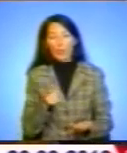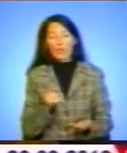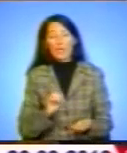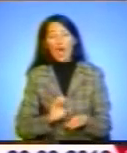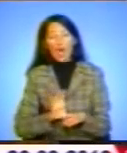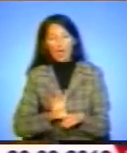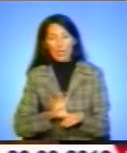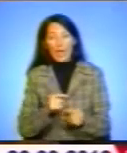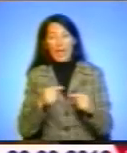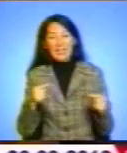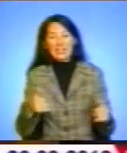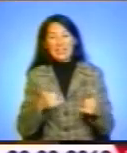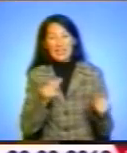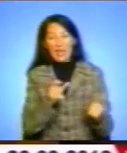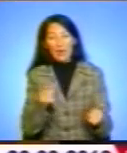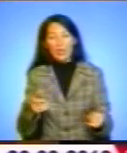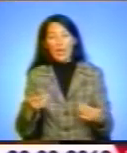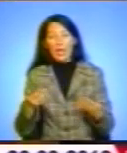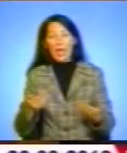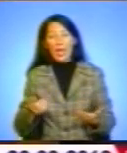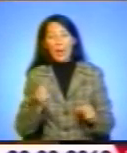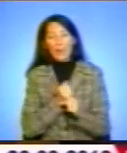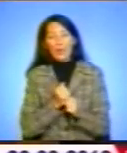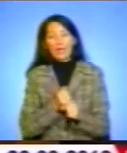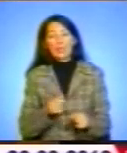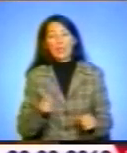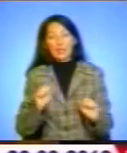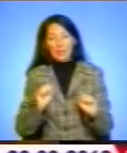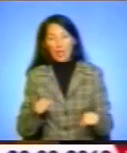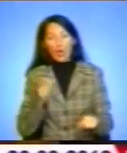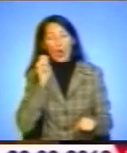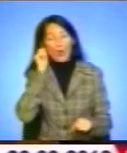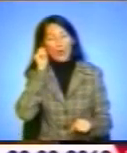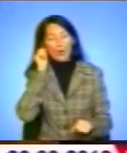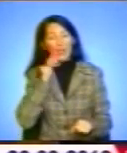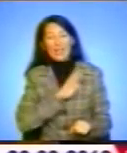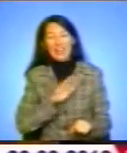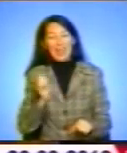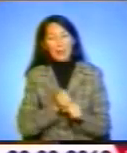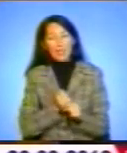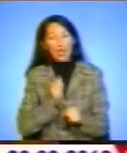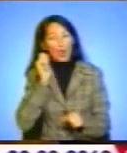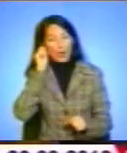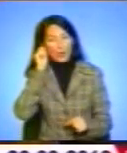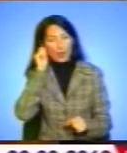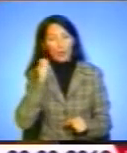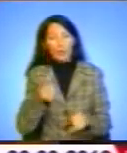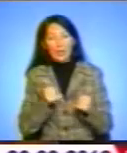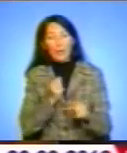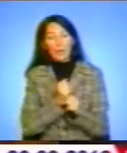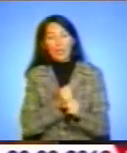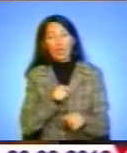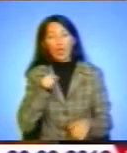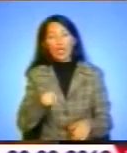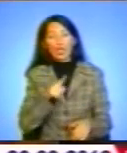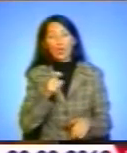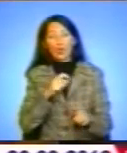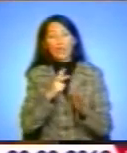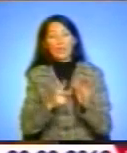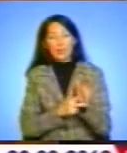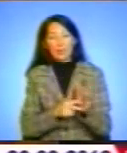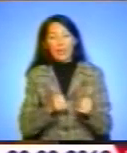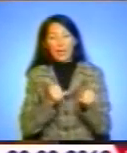людей працездатного віку і для людей непрацездатного віку. Тобто прожитковий мінімум для людей працездатного віку становитиме 1118 гривень,